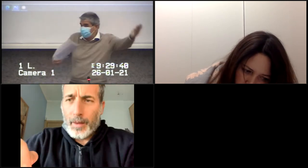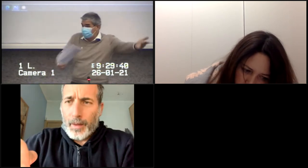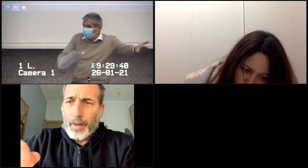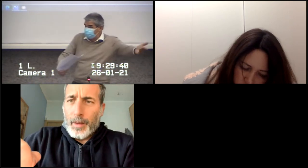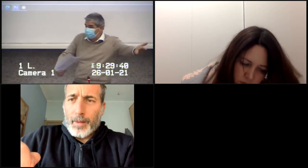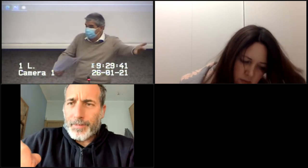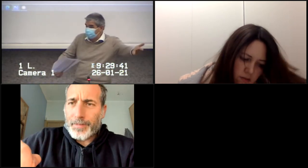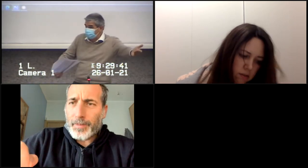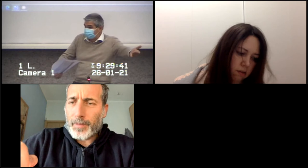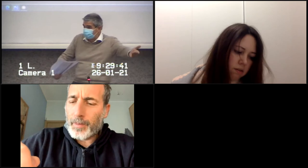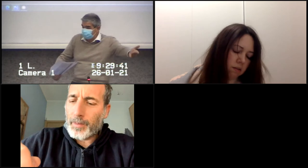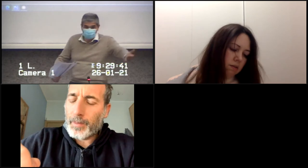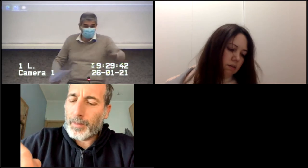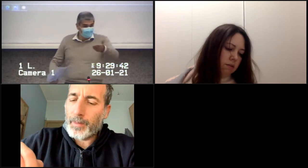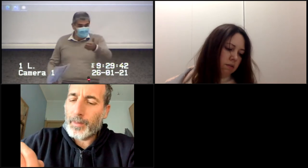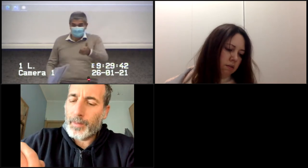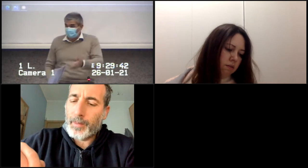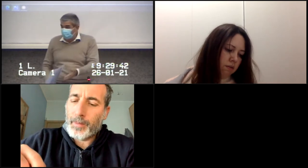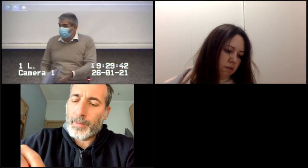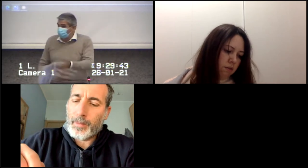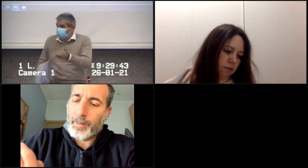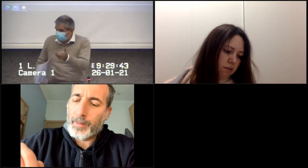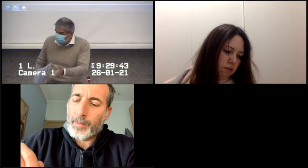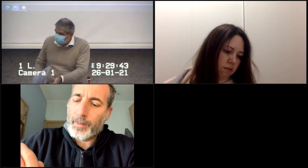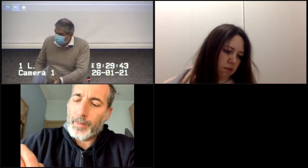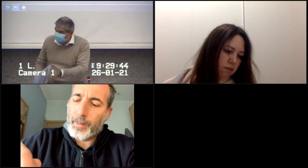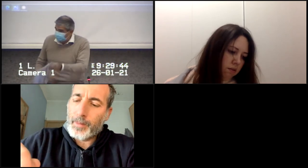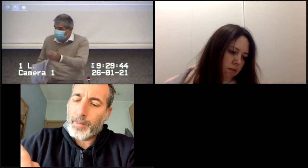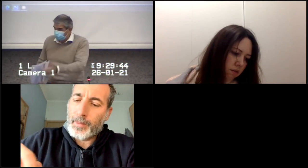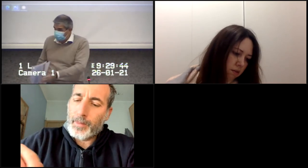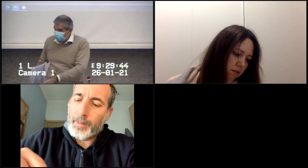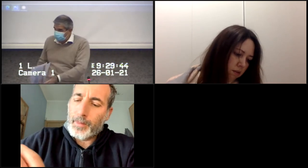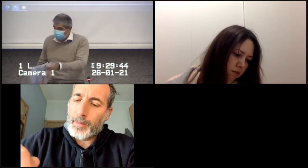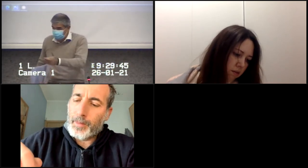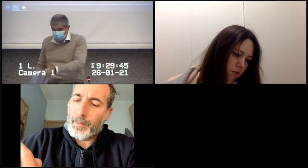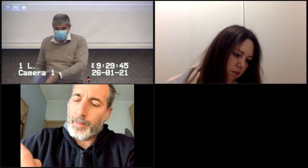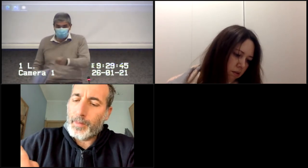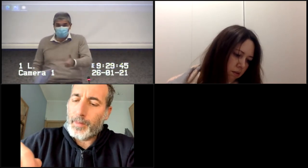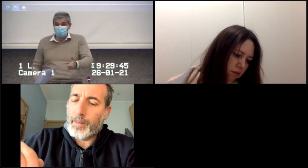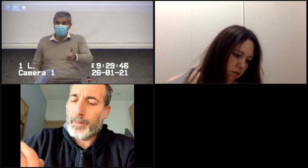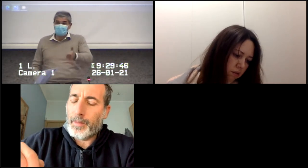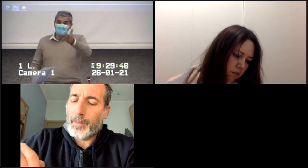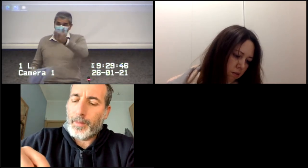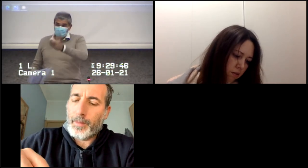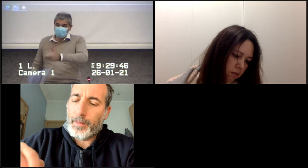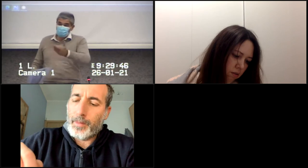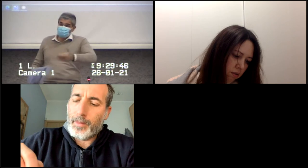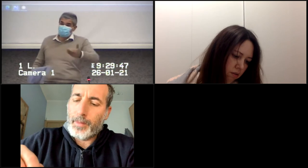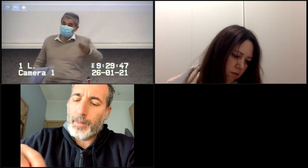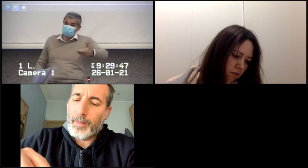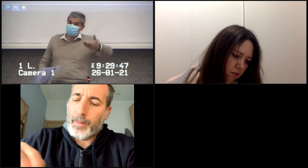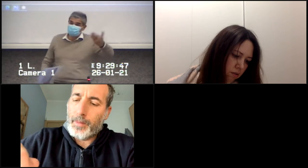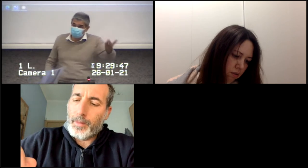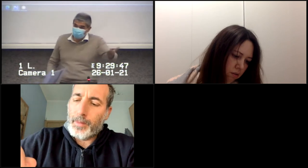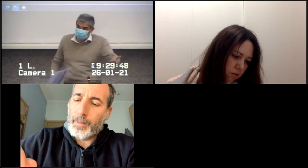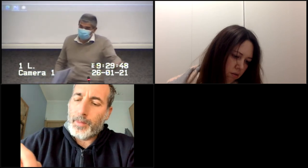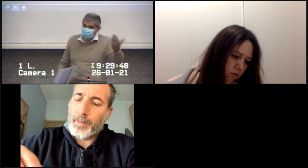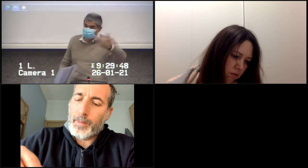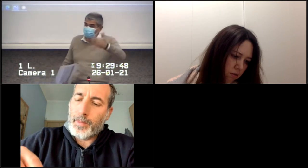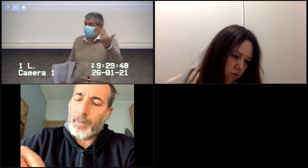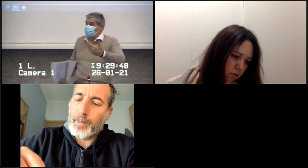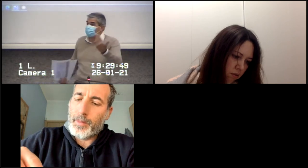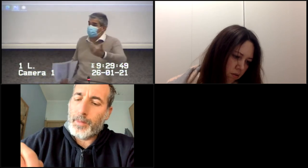sismico rispetto ovviamente alle realtà del sud, ma comunque esiste, è catalogato, è classificato, e quindi nel momento in cui si va a fare un